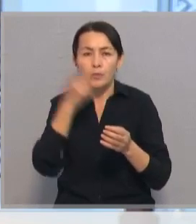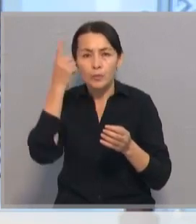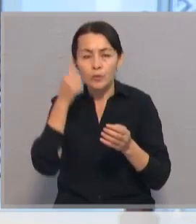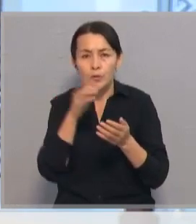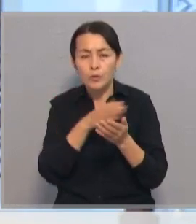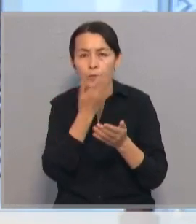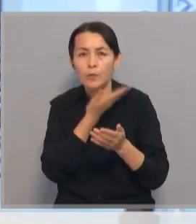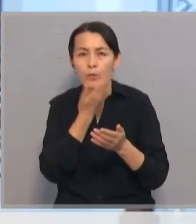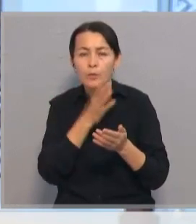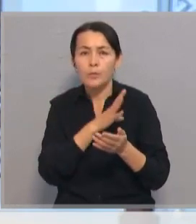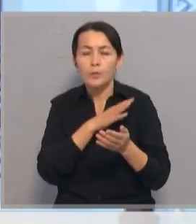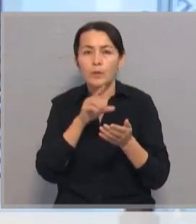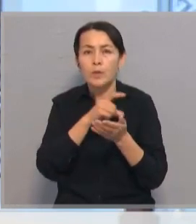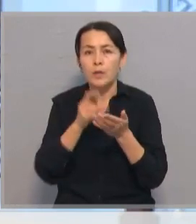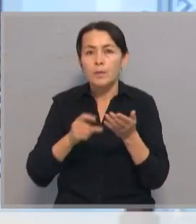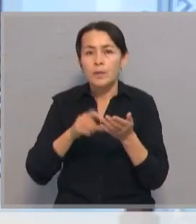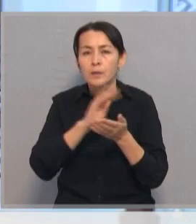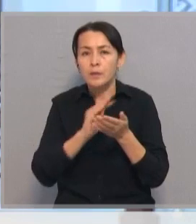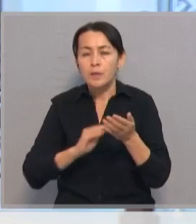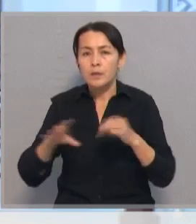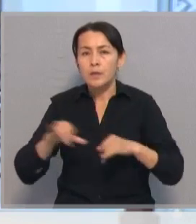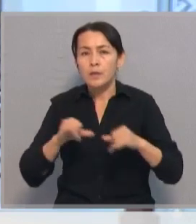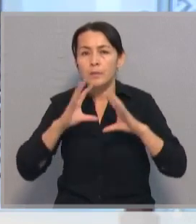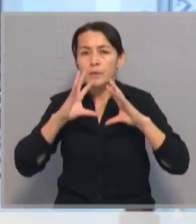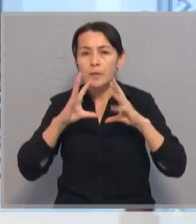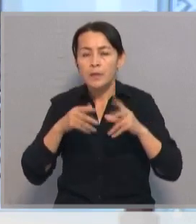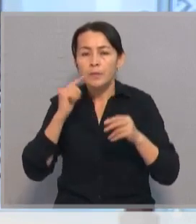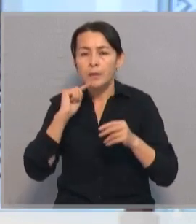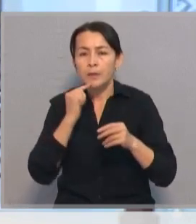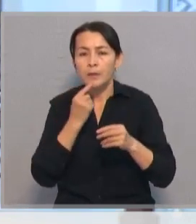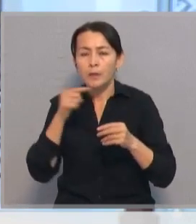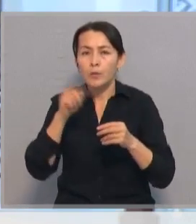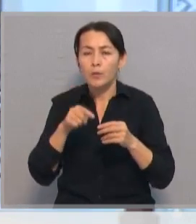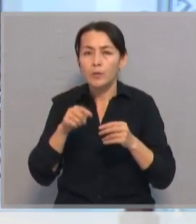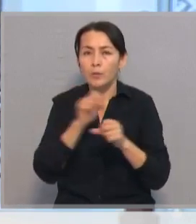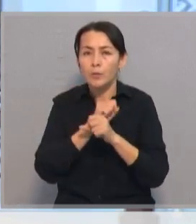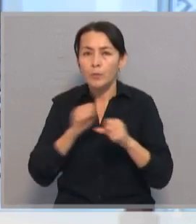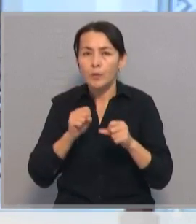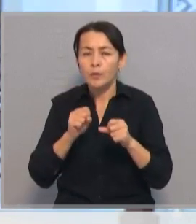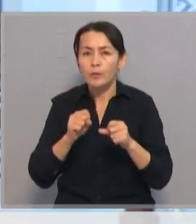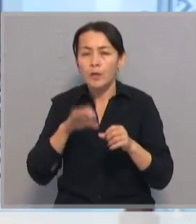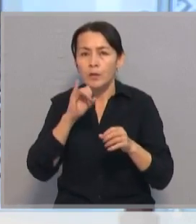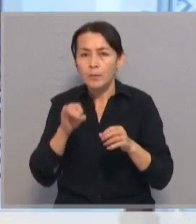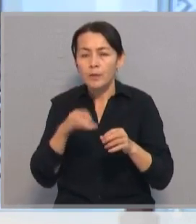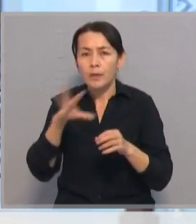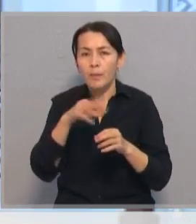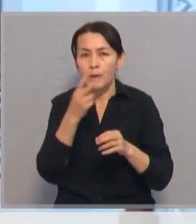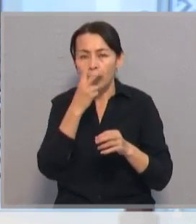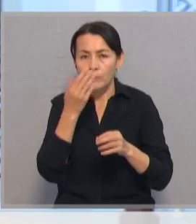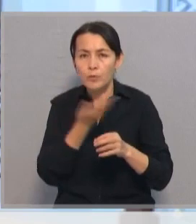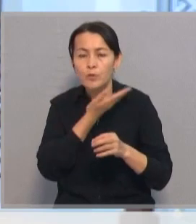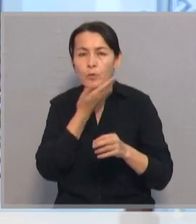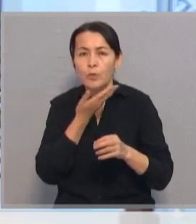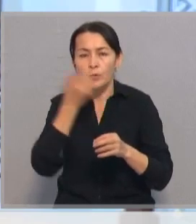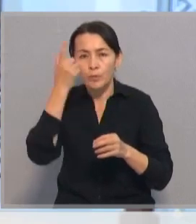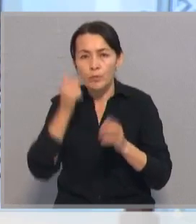түсіндік. Осы кісінің жаңа шығармасы арқылы жаңағы қылмыс әлемінің өте қиын екенін, оның жаңағы оның түбі қорлық екенін мысалы қылмыстық қорлық дейді ғой мысалы